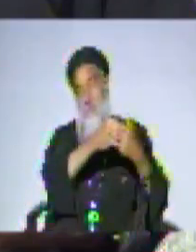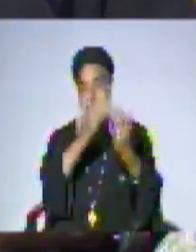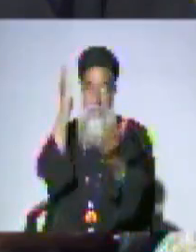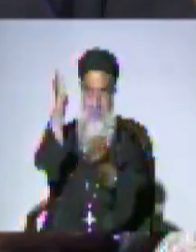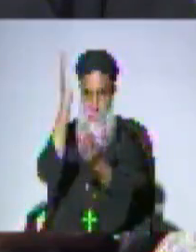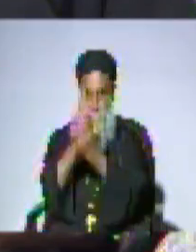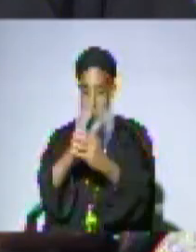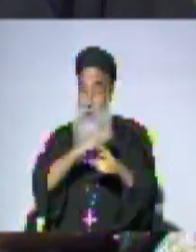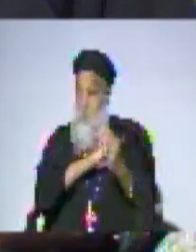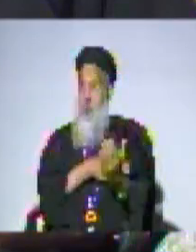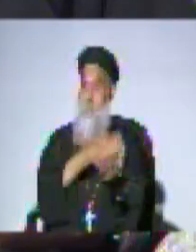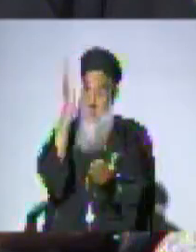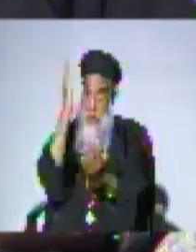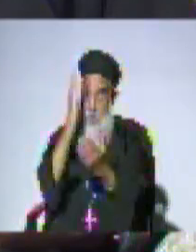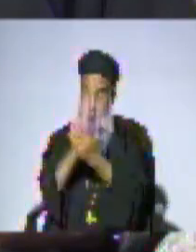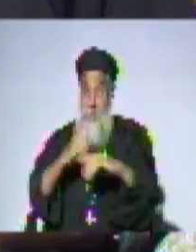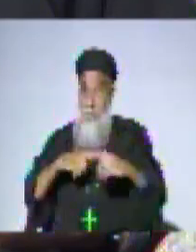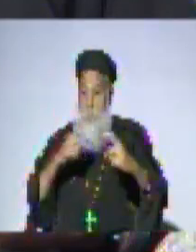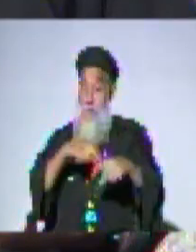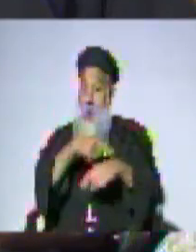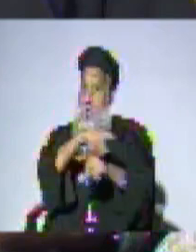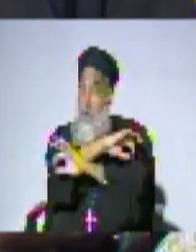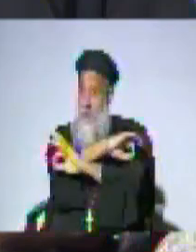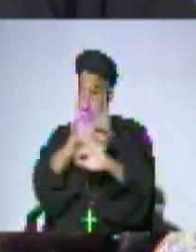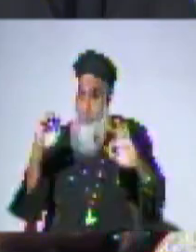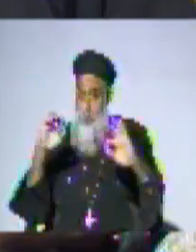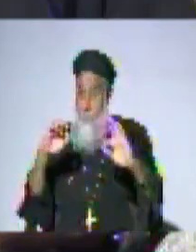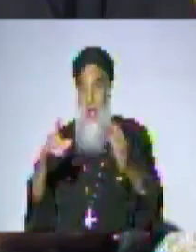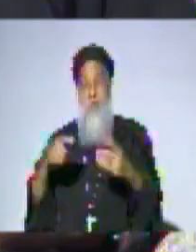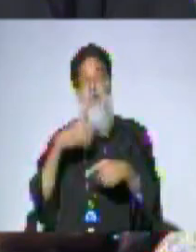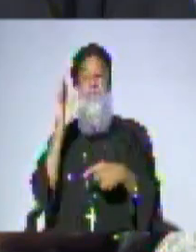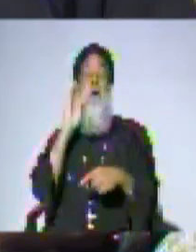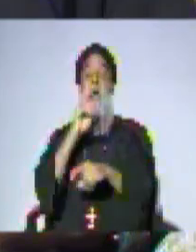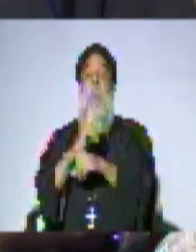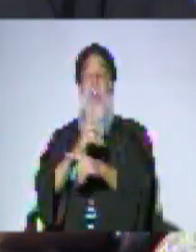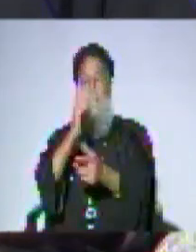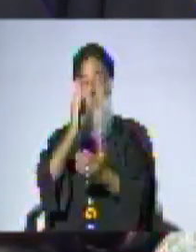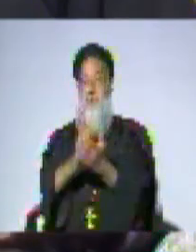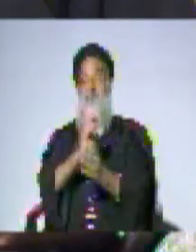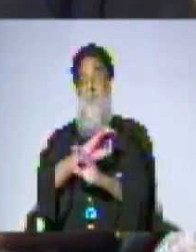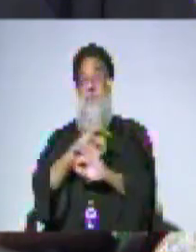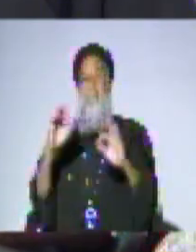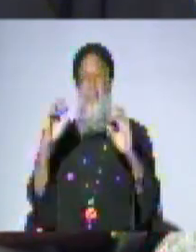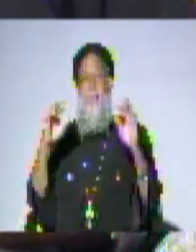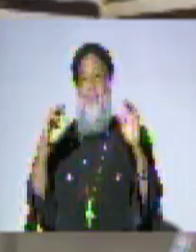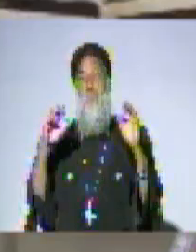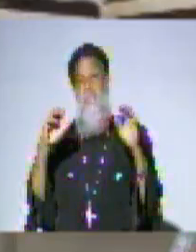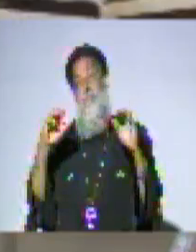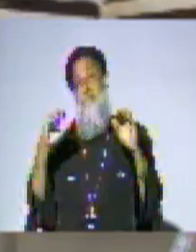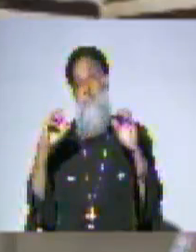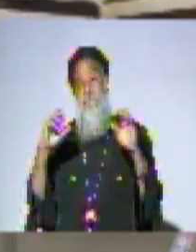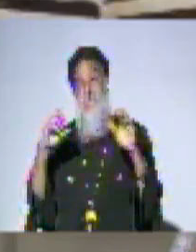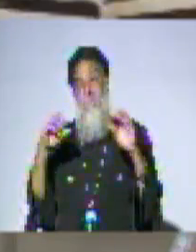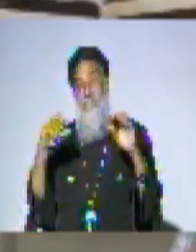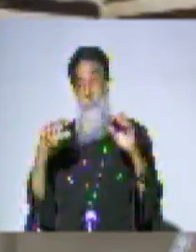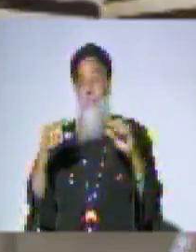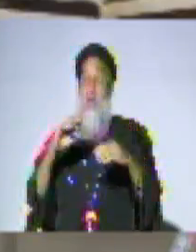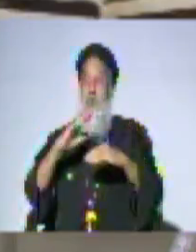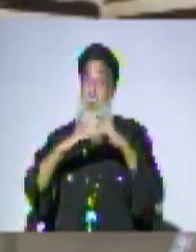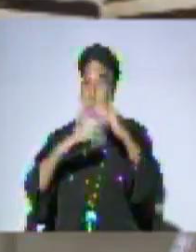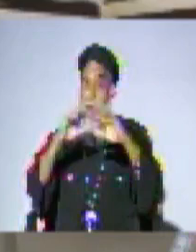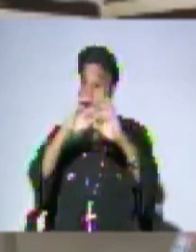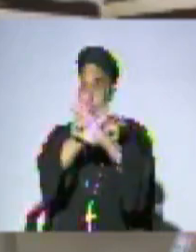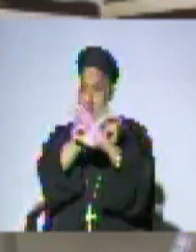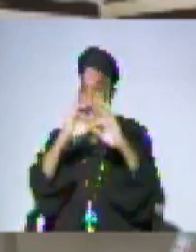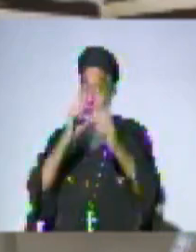استقرت يعني بعد المجامع الأساسية والرئيسية وكانت مستقرة تقريباً. تمام. يعني ما استقرت